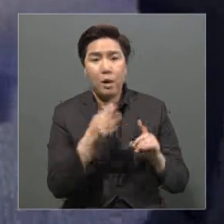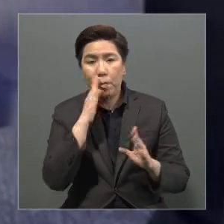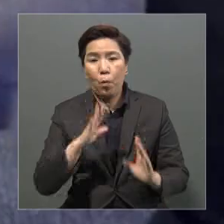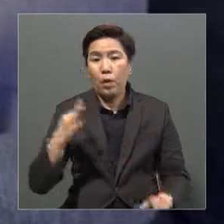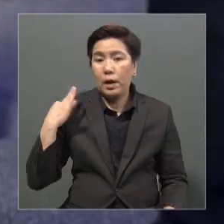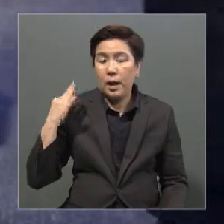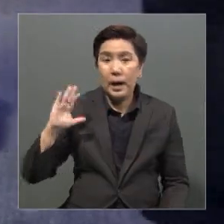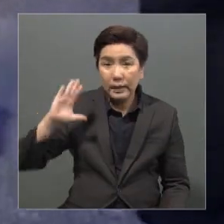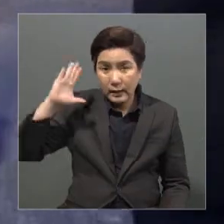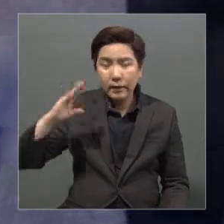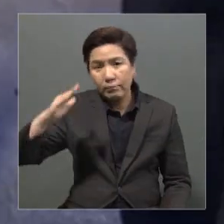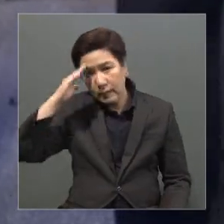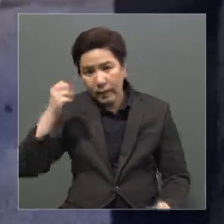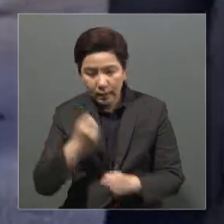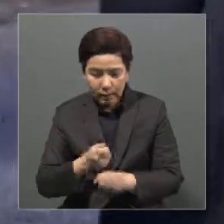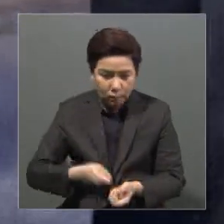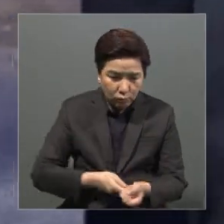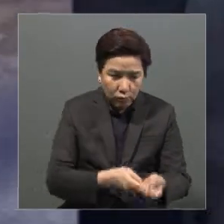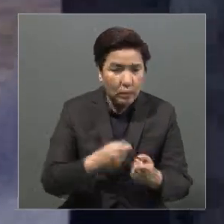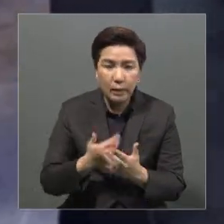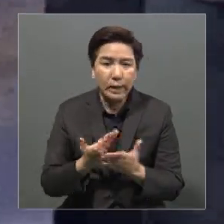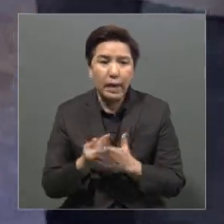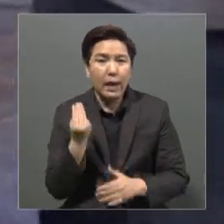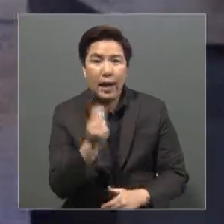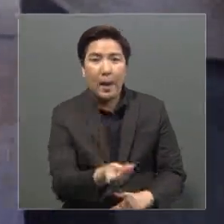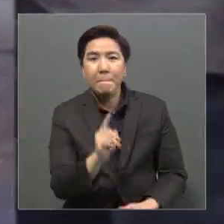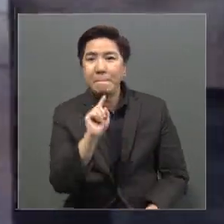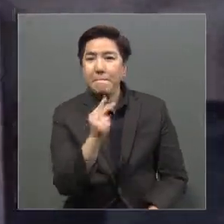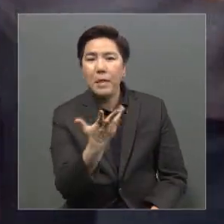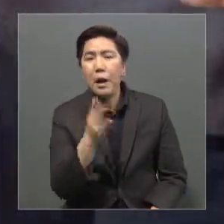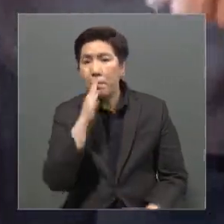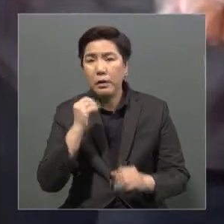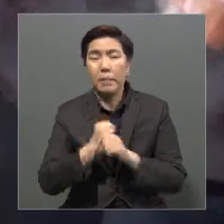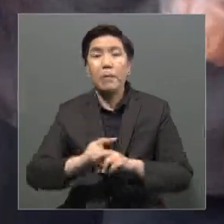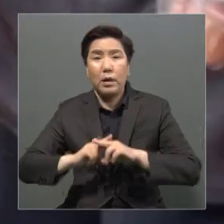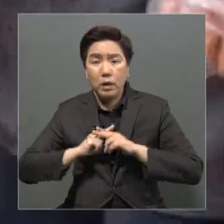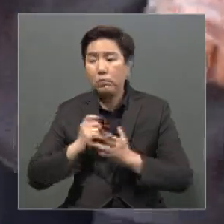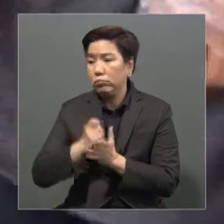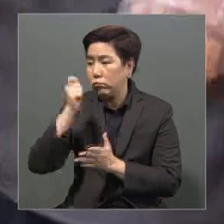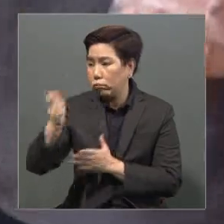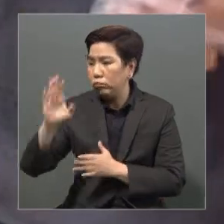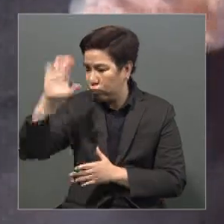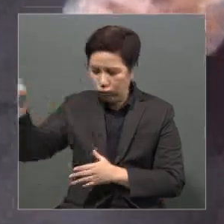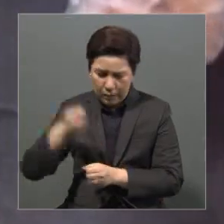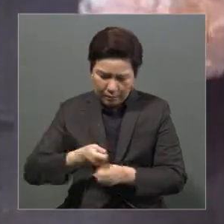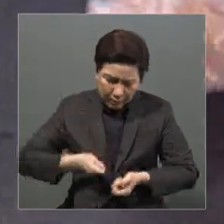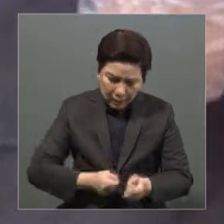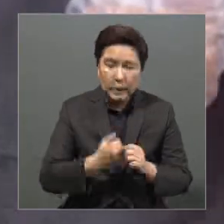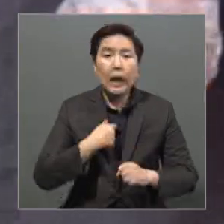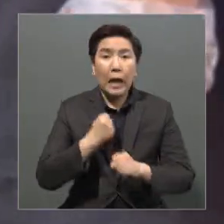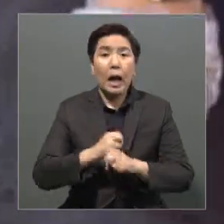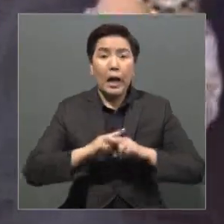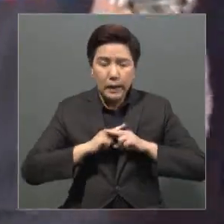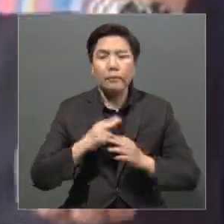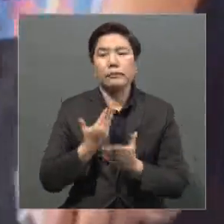สมัครหรือว่าทหารเข้าไปช่วยล้างดินโคลน 10,000บาทตรงนี้จะไม่ได้นะคะจะได้เฉพาะที่คนเาเสียเงินที่ไปจ้างบริษัทเอเอกชนเนี่ยมาช่วยล้างดิน